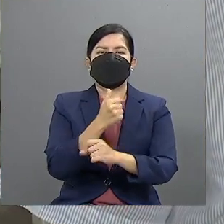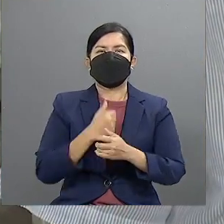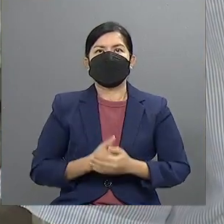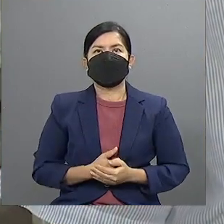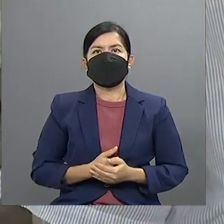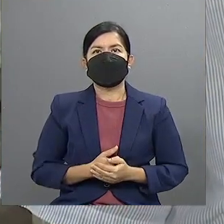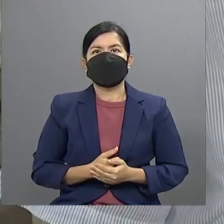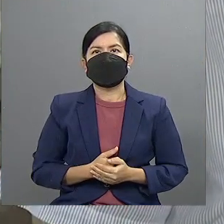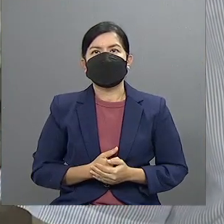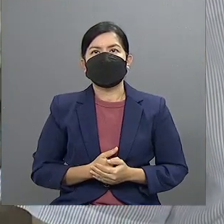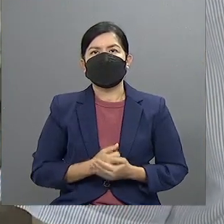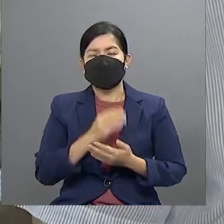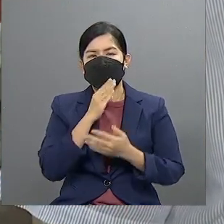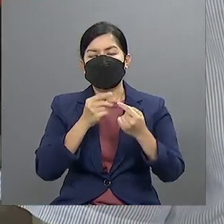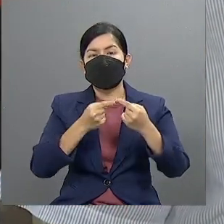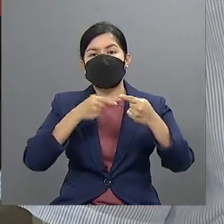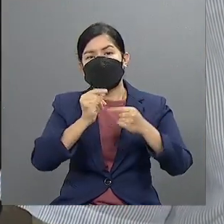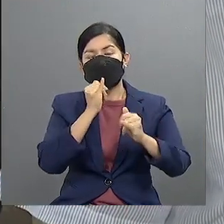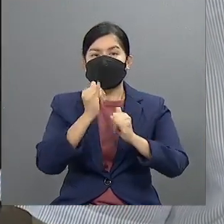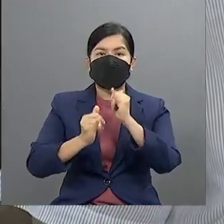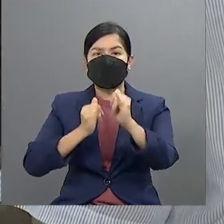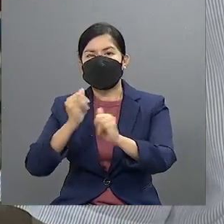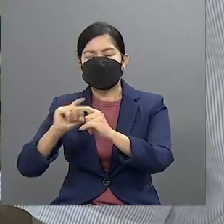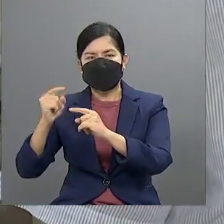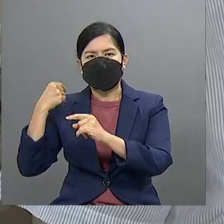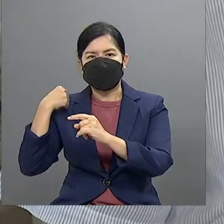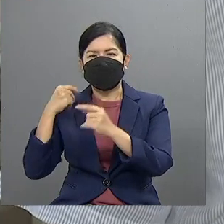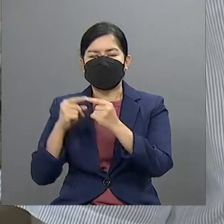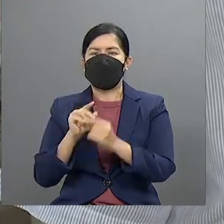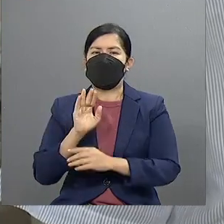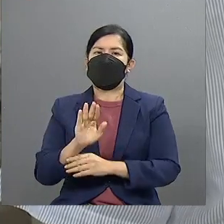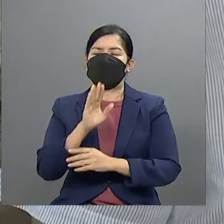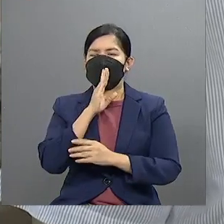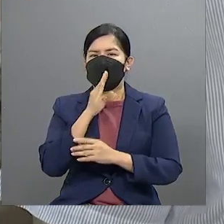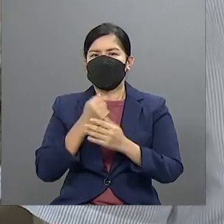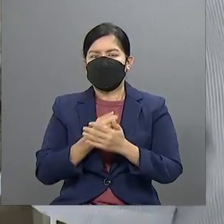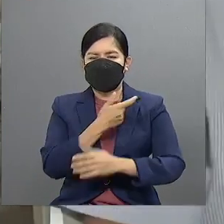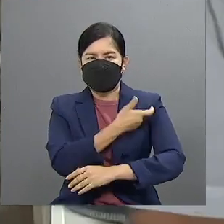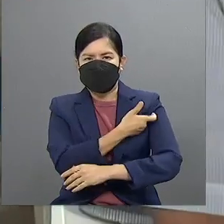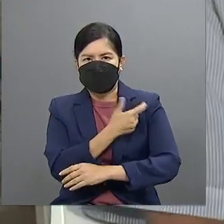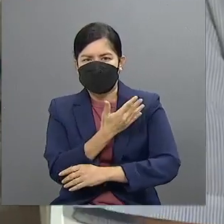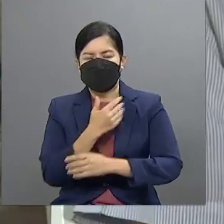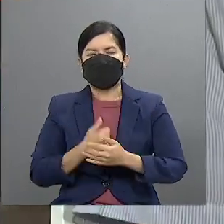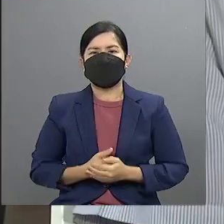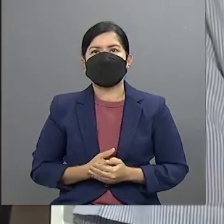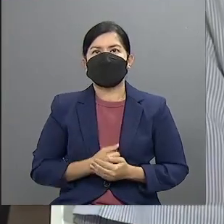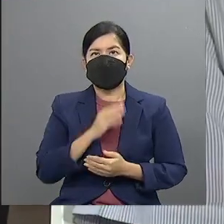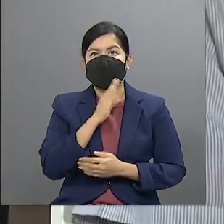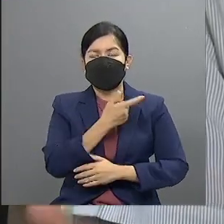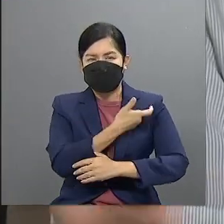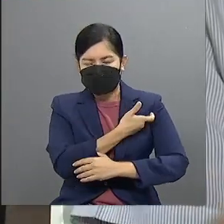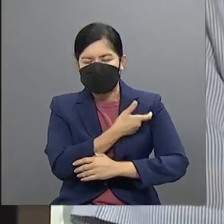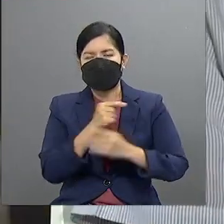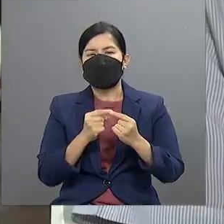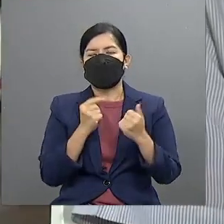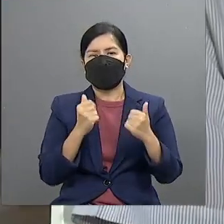ตามห้างตามอะไรเงี้ยจัดบุ๊คจัดอะไรมันก็จะสบายถ้าเราฉีดนะอย่างเดิน